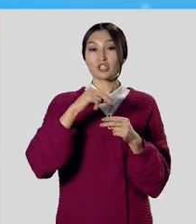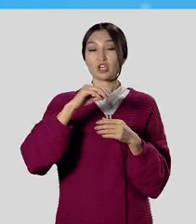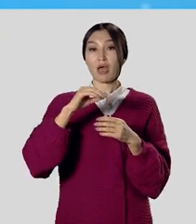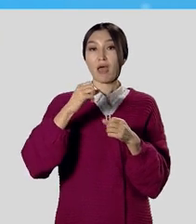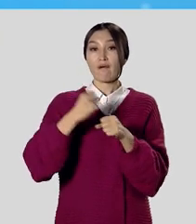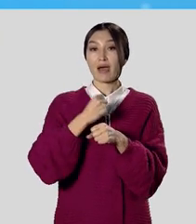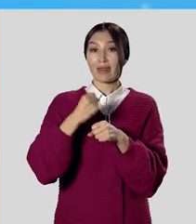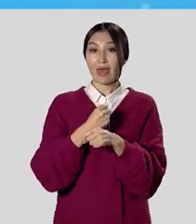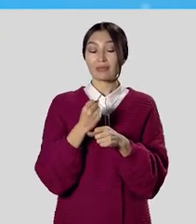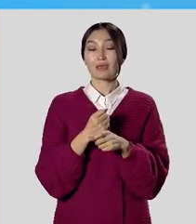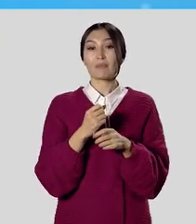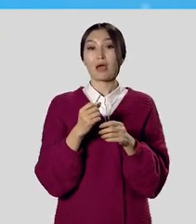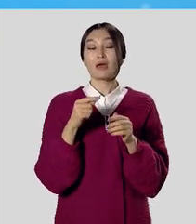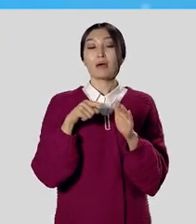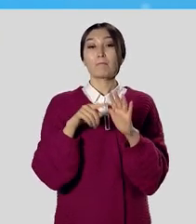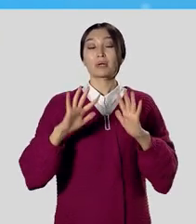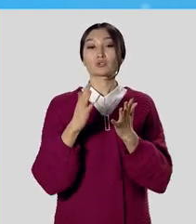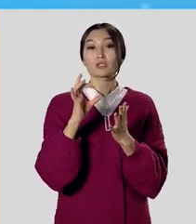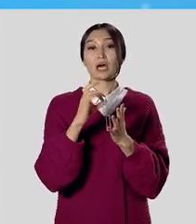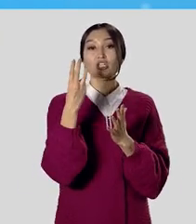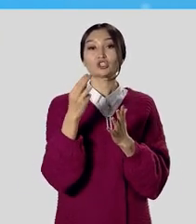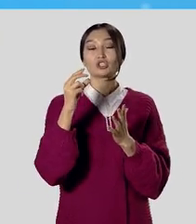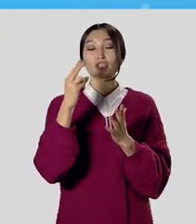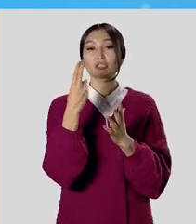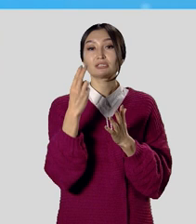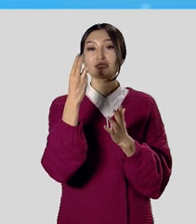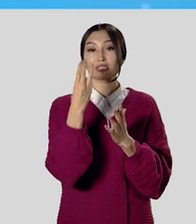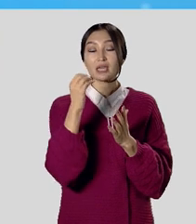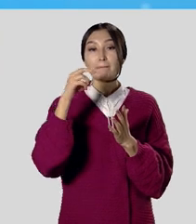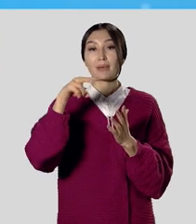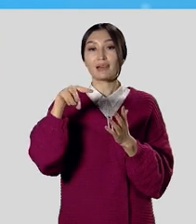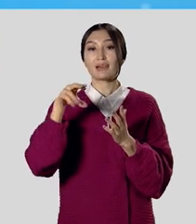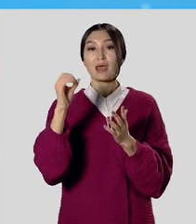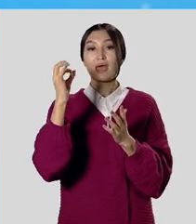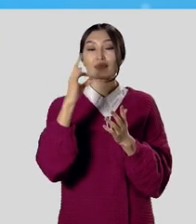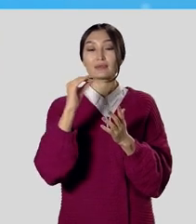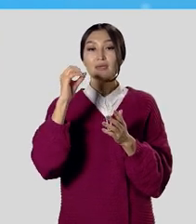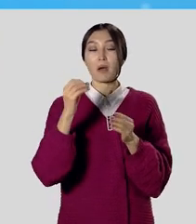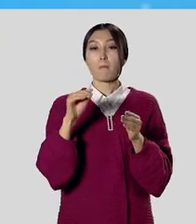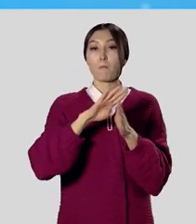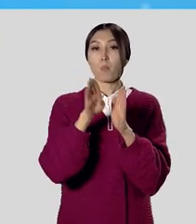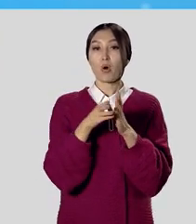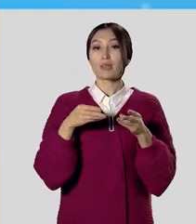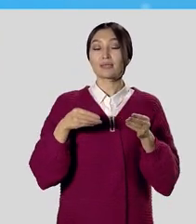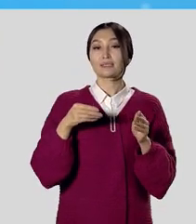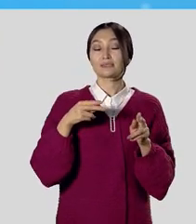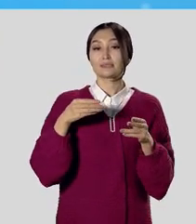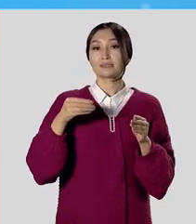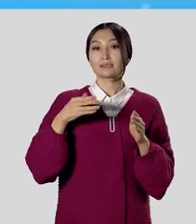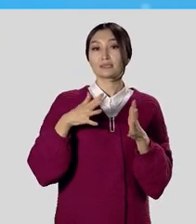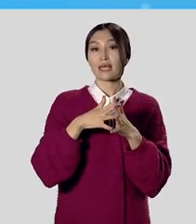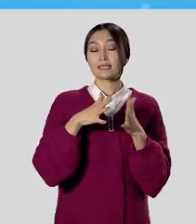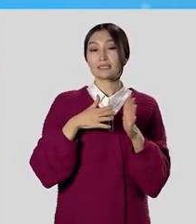пищеварением, происходит расщепление органических веществ под действием ферментов в